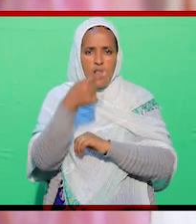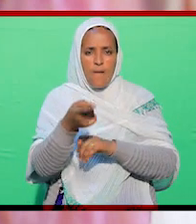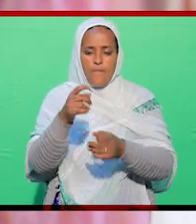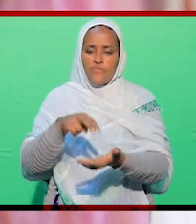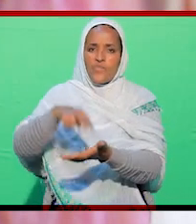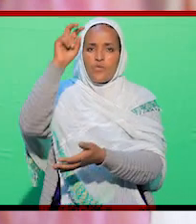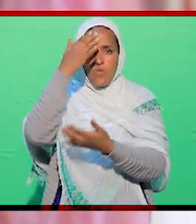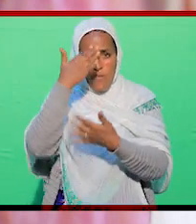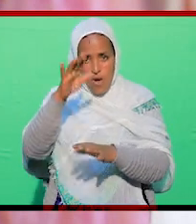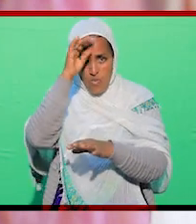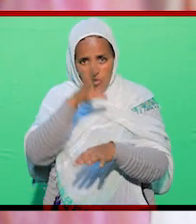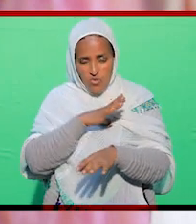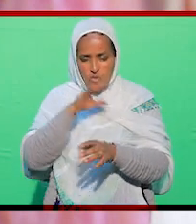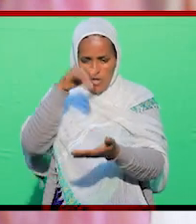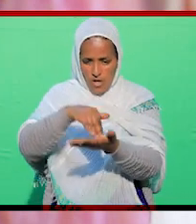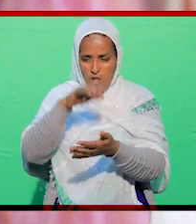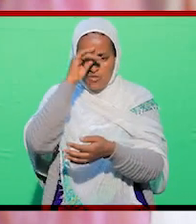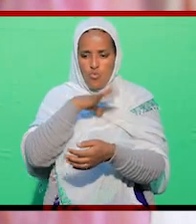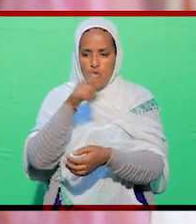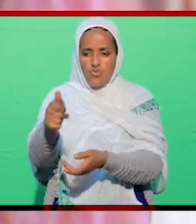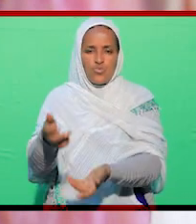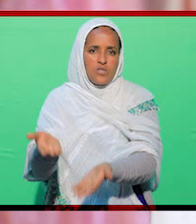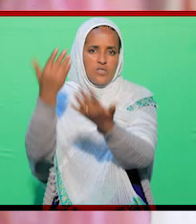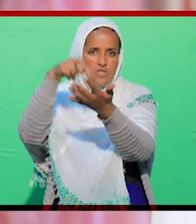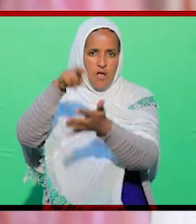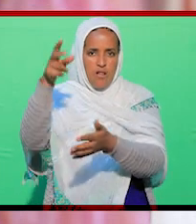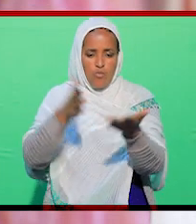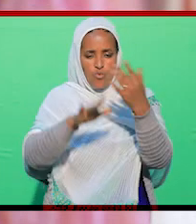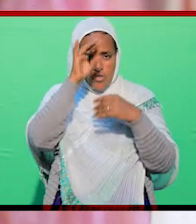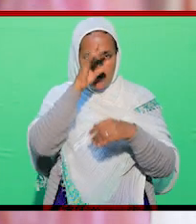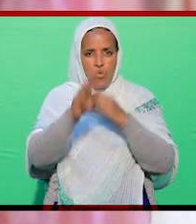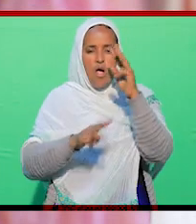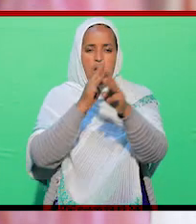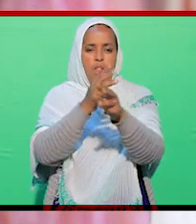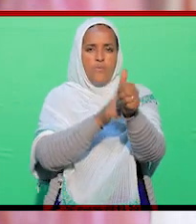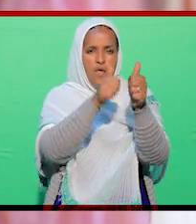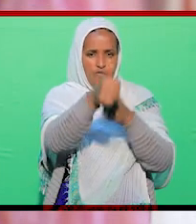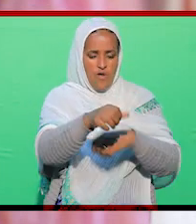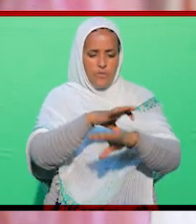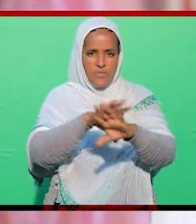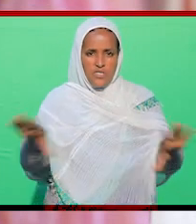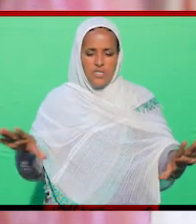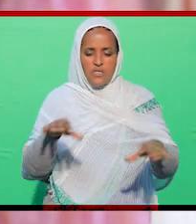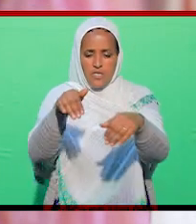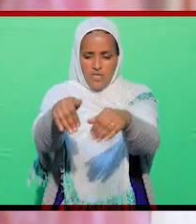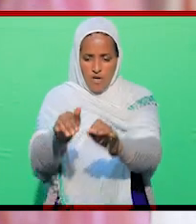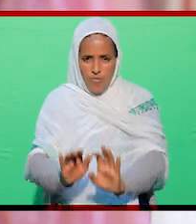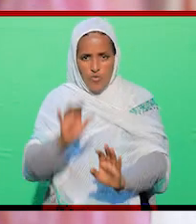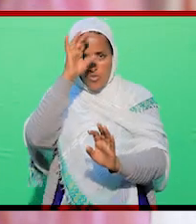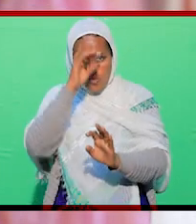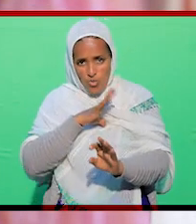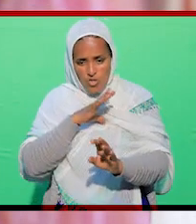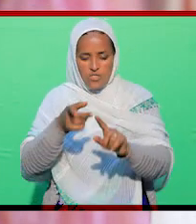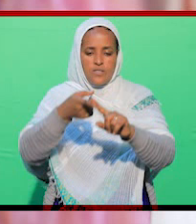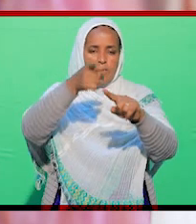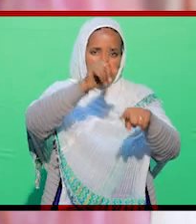በኋላ አለ ምን ይሆናል አለ፣ ተነስቶ የማያውቅ ሰው ይነሳል። የሟቲ ሰው ዓለምም ያልፋል፣